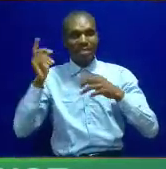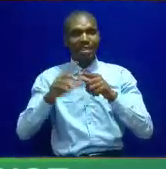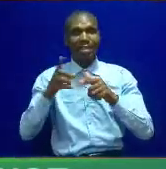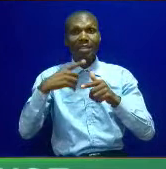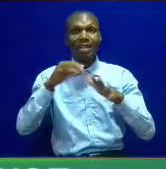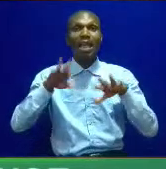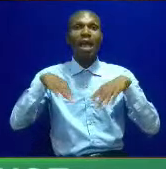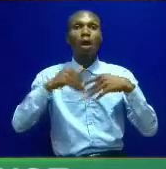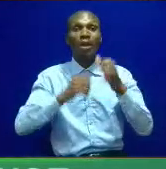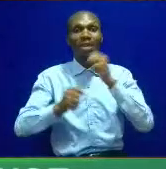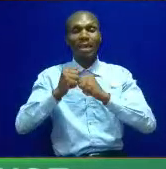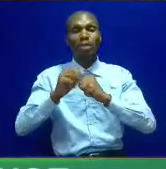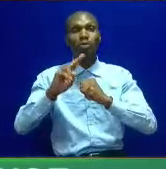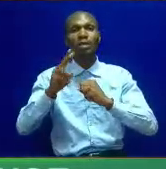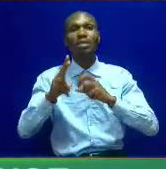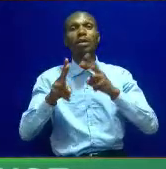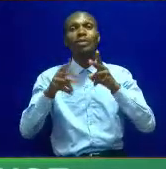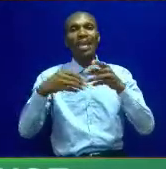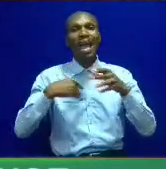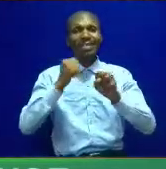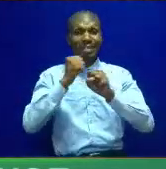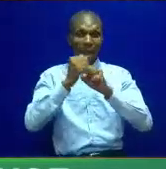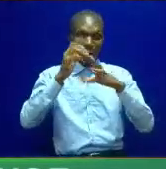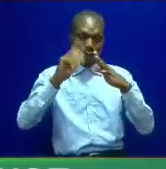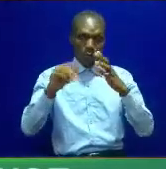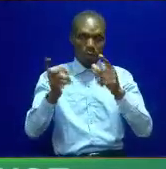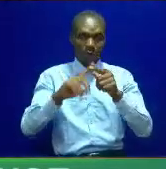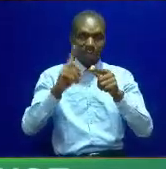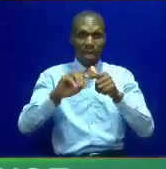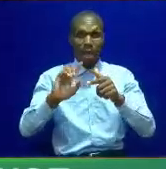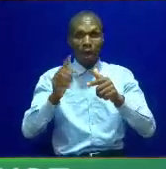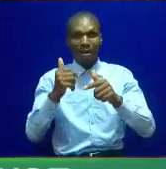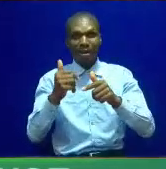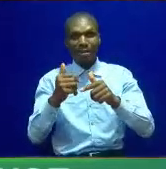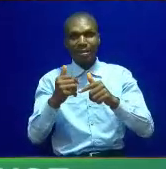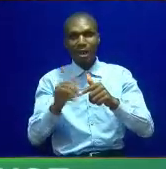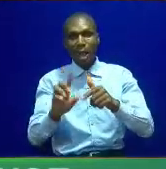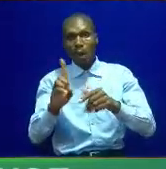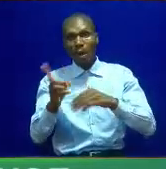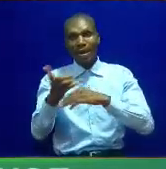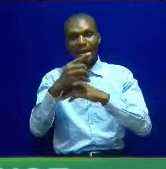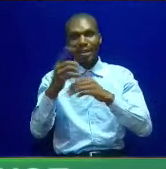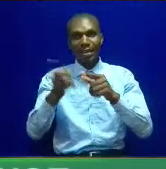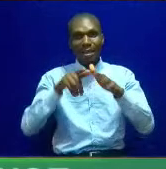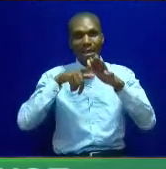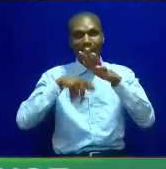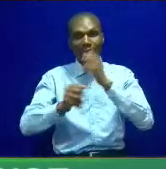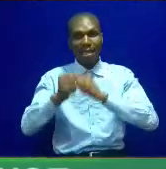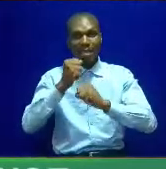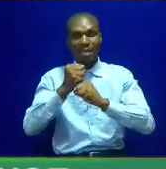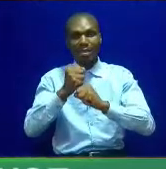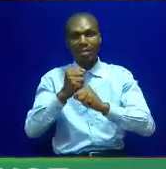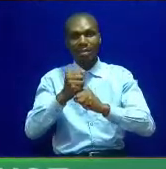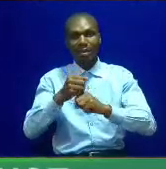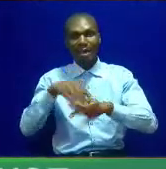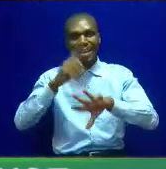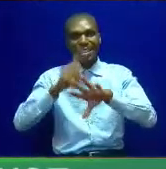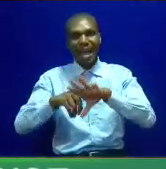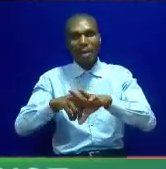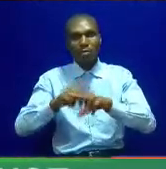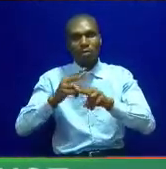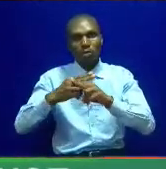rojo mwaka bejiru bere ne merongi bere naibere kone ka tudere de matuka make go jaso mwaka bejiru bere tudere de chisa chinke